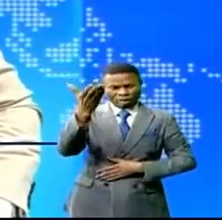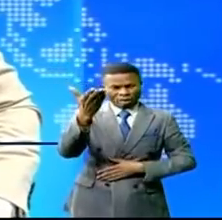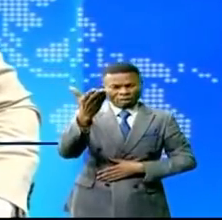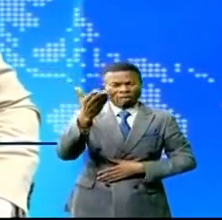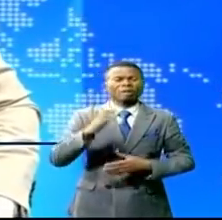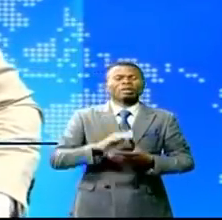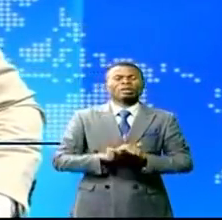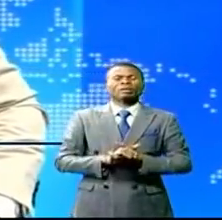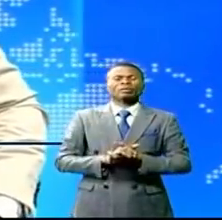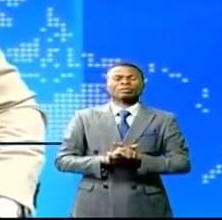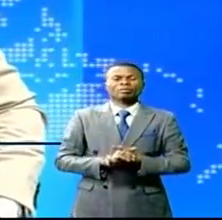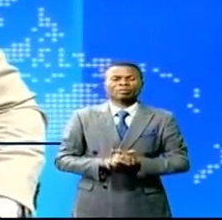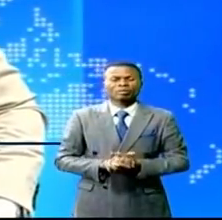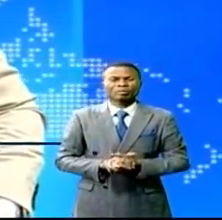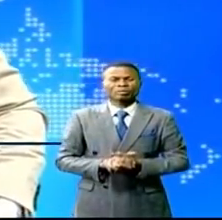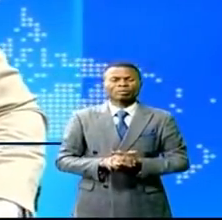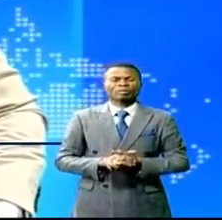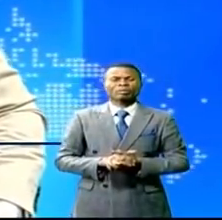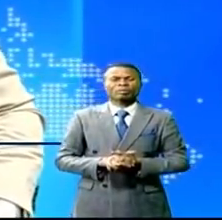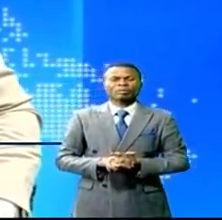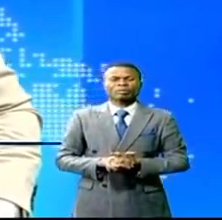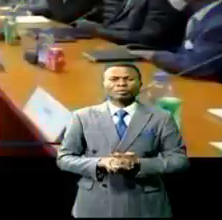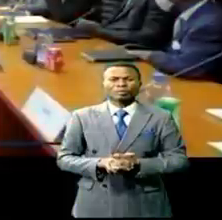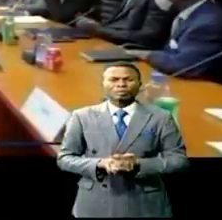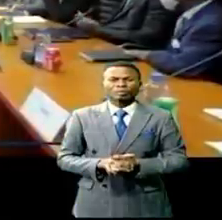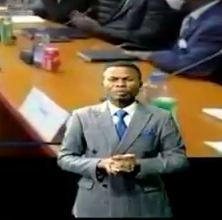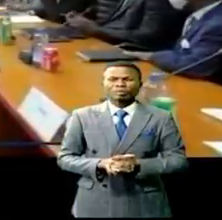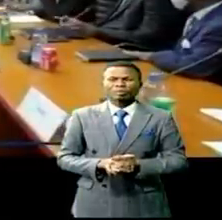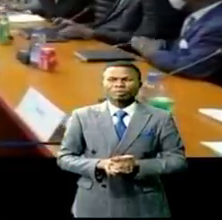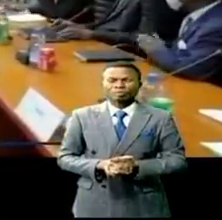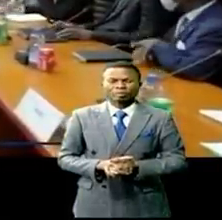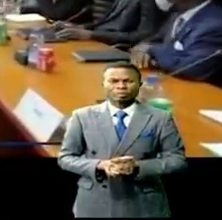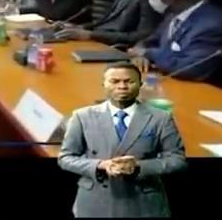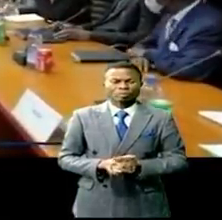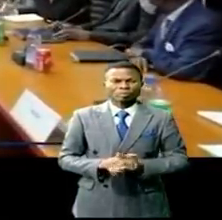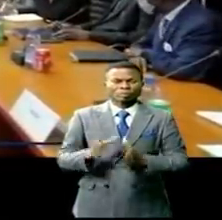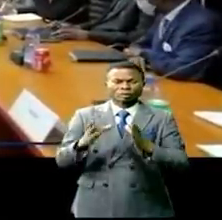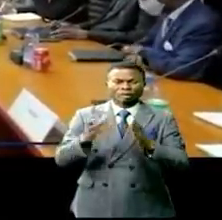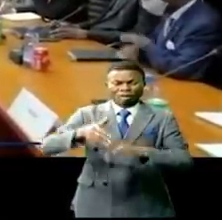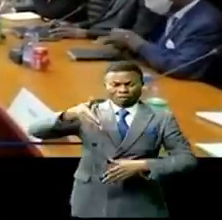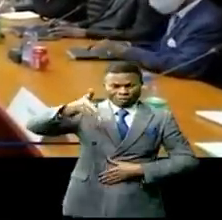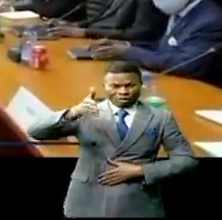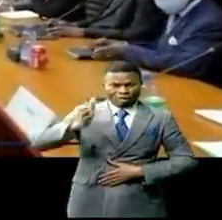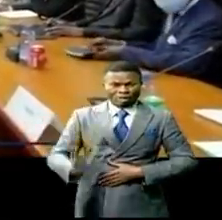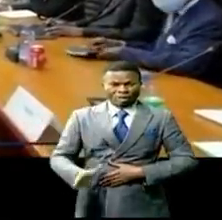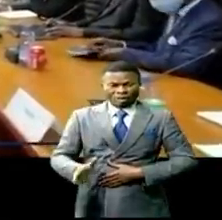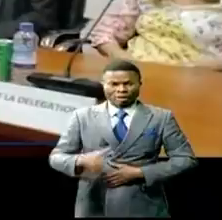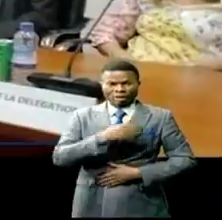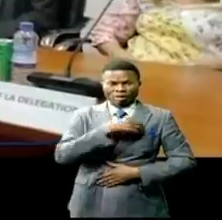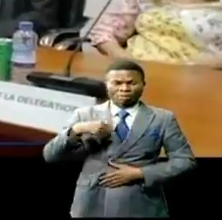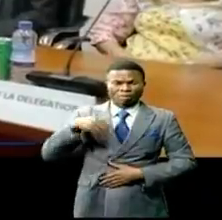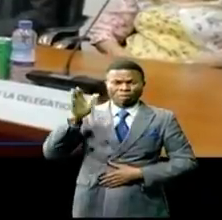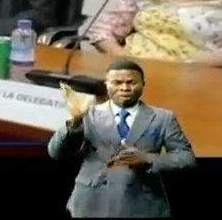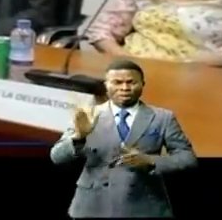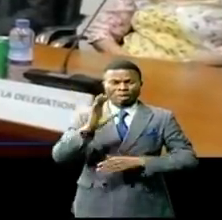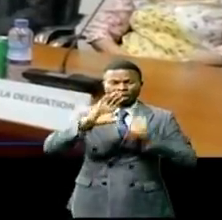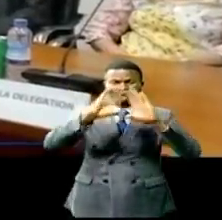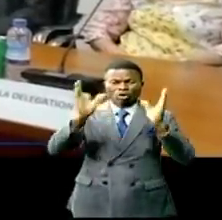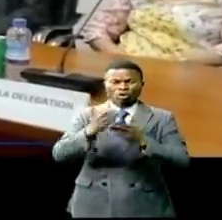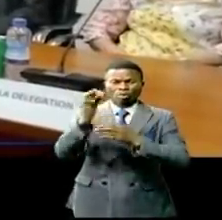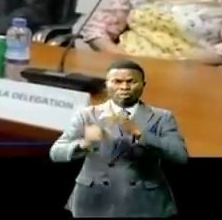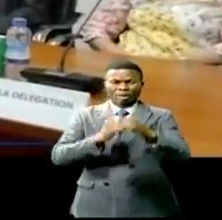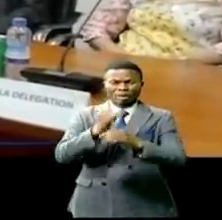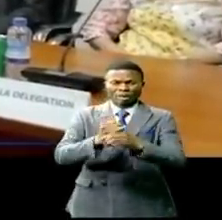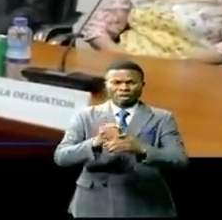d'oussalah signe ce reportage accompagné des experts du comité international des jeux de la francophonie